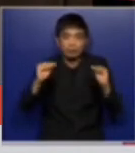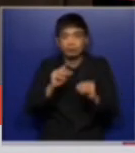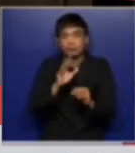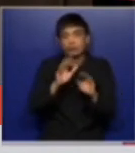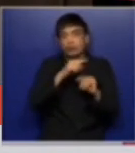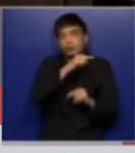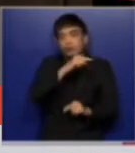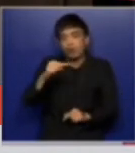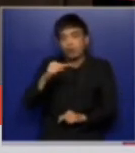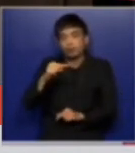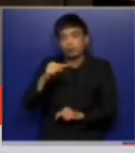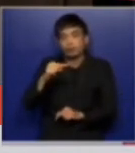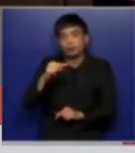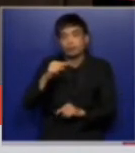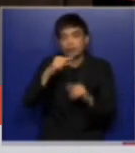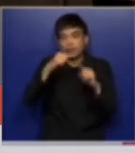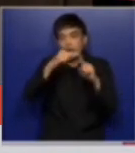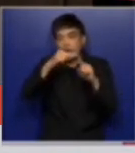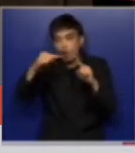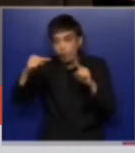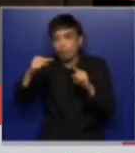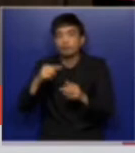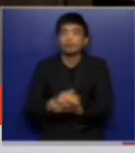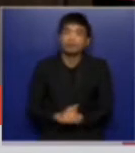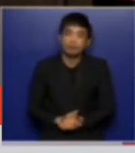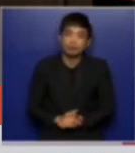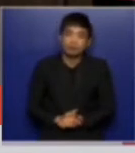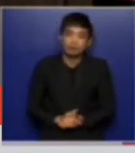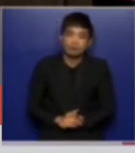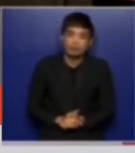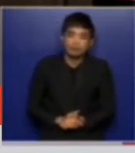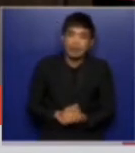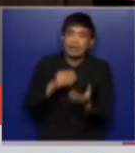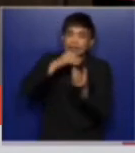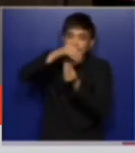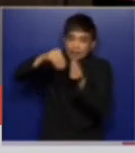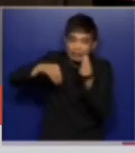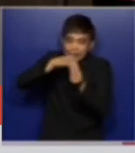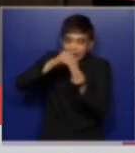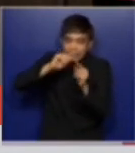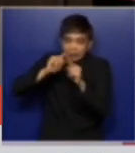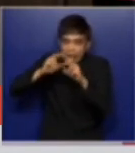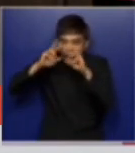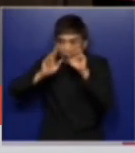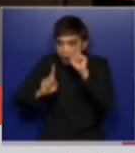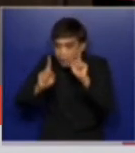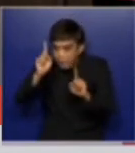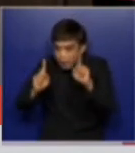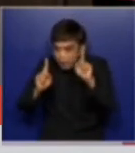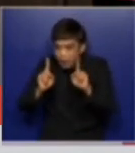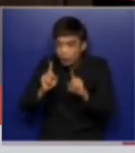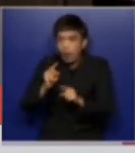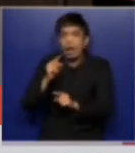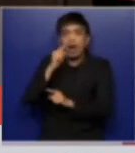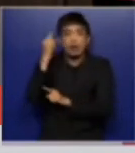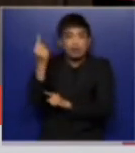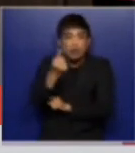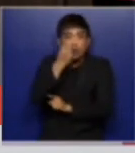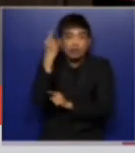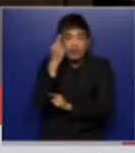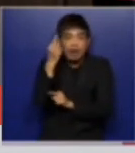ปีที่ผ่านมาศูนย์พยากรณ์ทางเศรษฐกิจหลายสำนักมีการคาดการณ์ว่าธุรกิจท่องเที่ยวจะกลับมาฟื้น